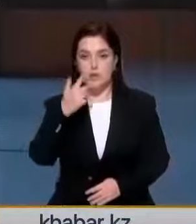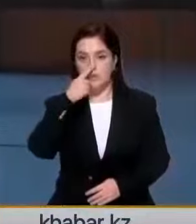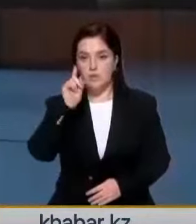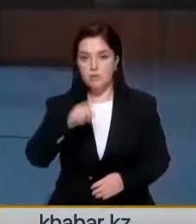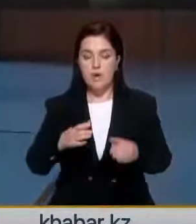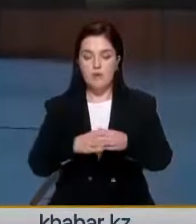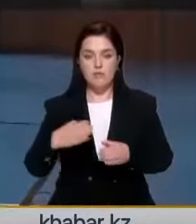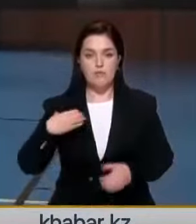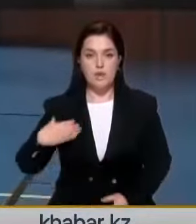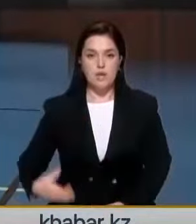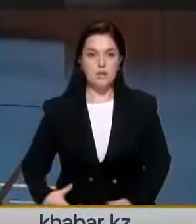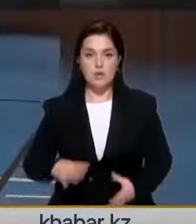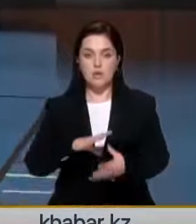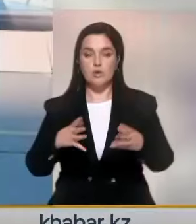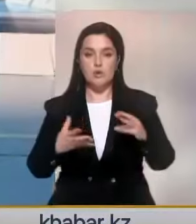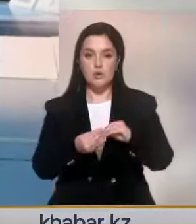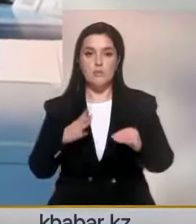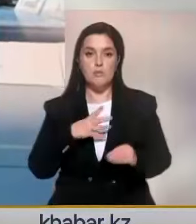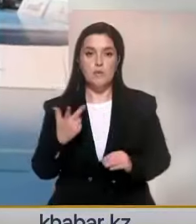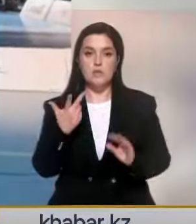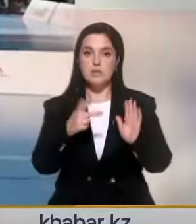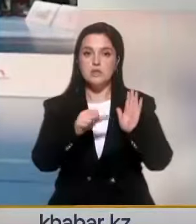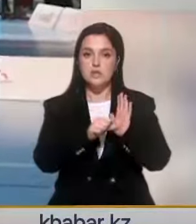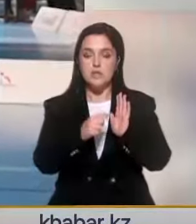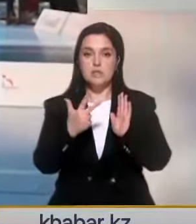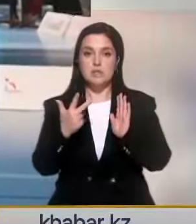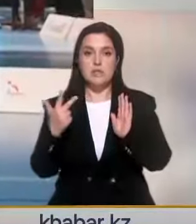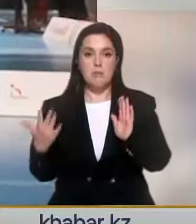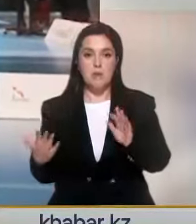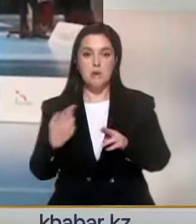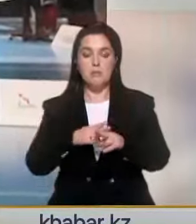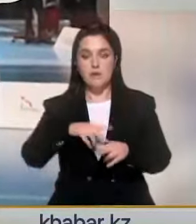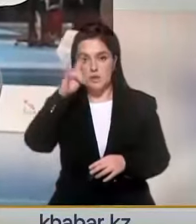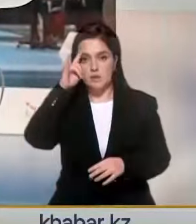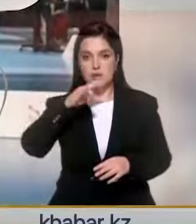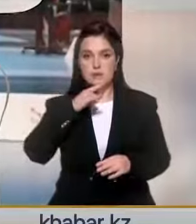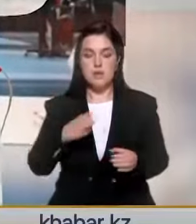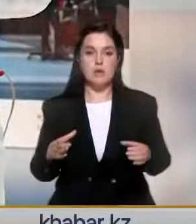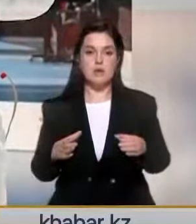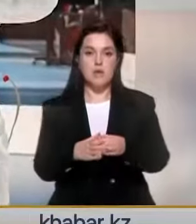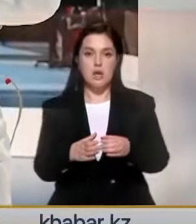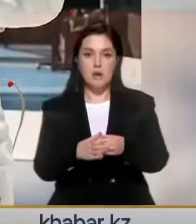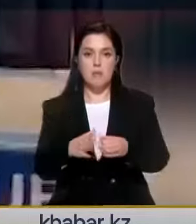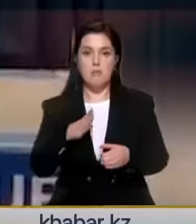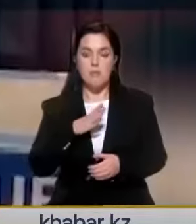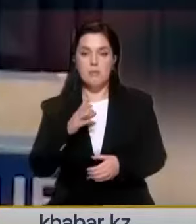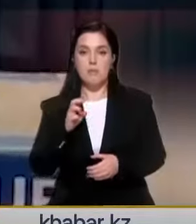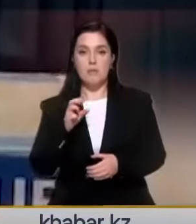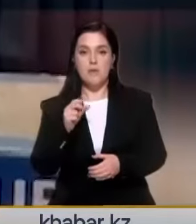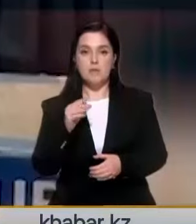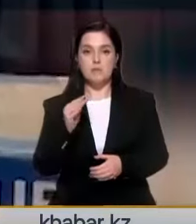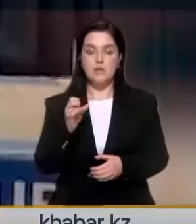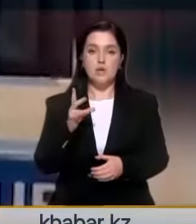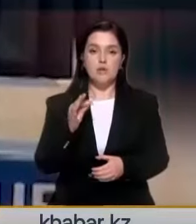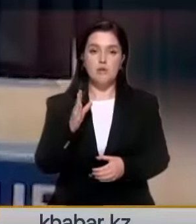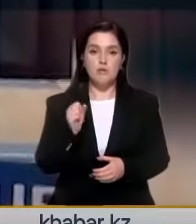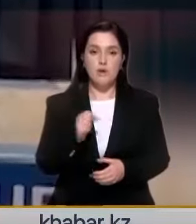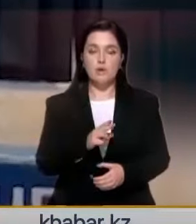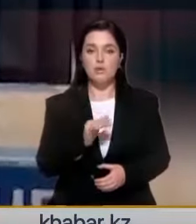Франции итоговый счёт противостояние 3635 казахстанская команда была представлена эльмиром алимжаном Русланом